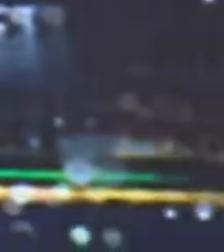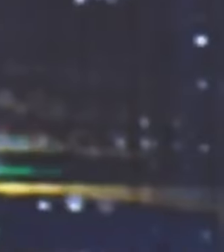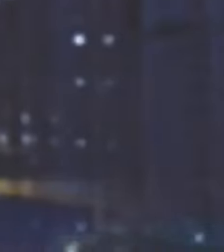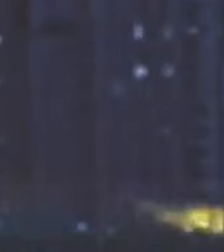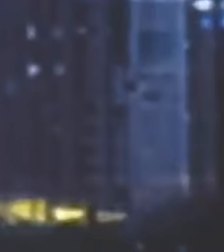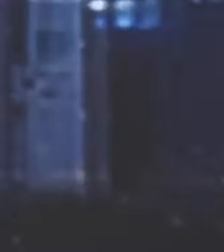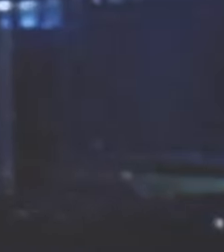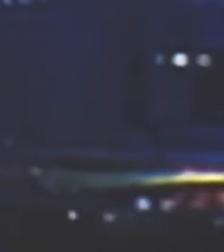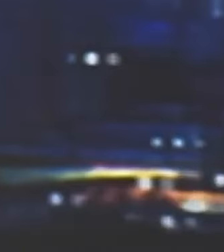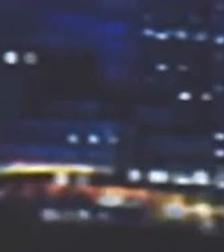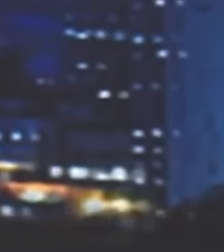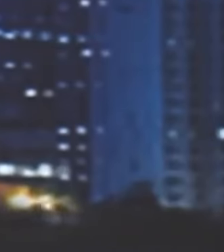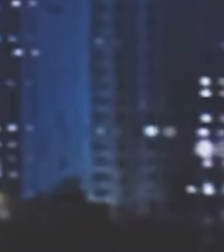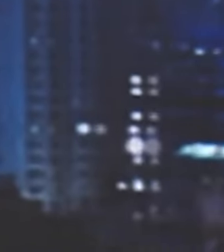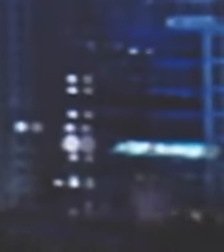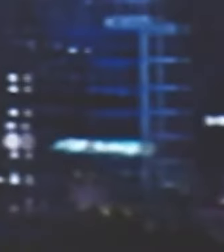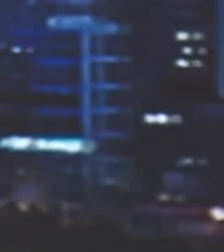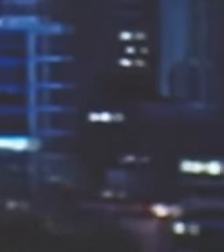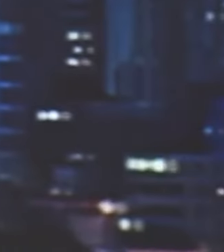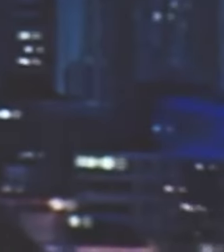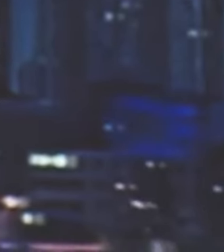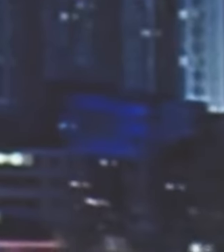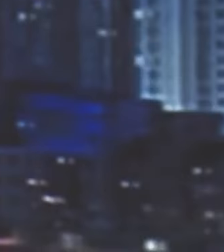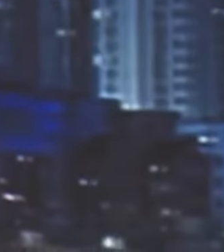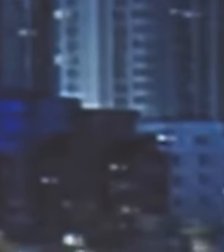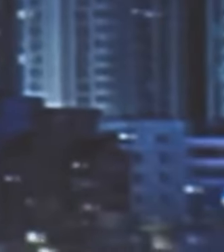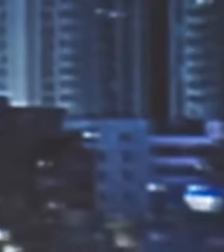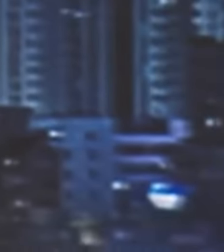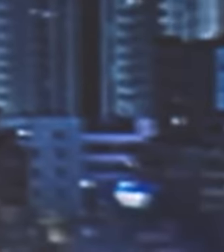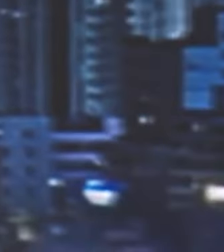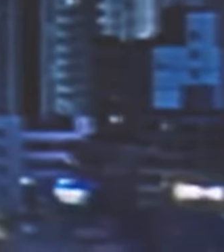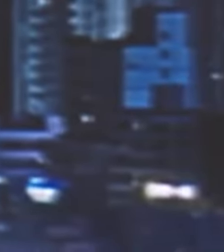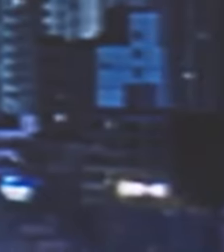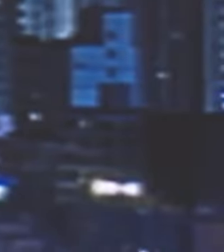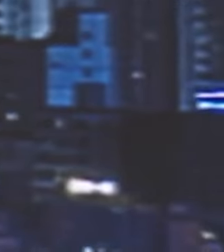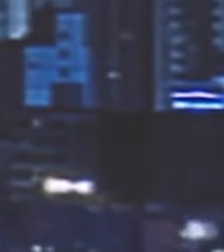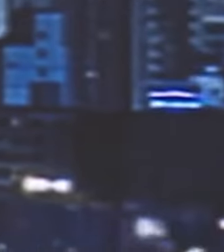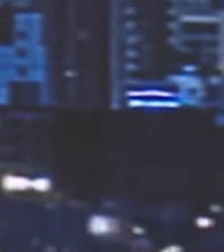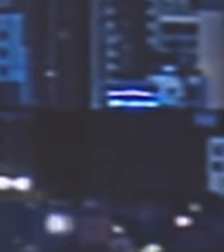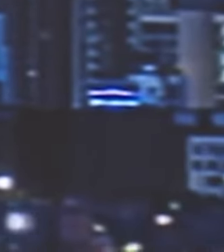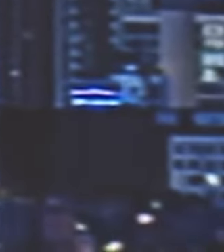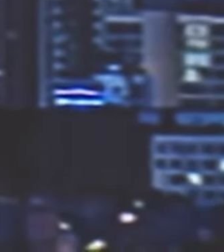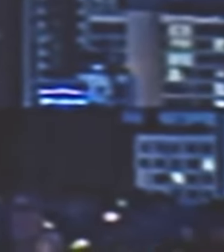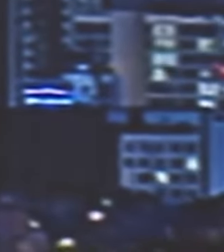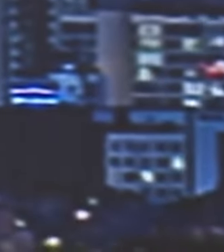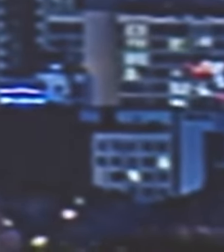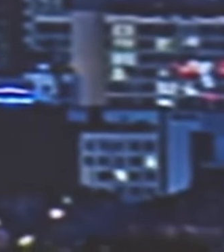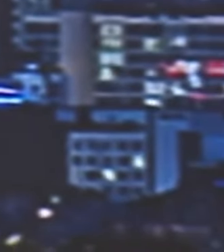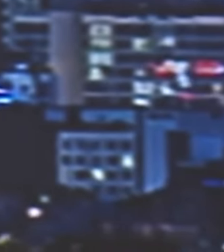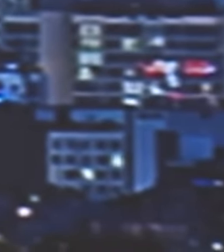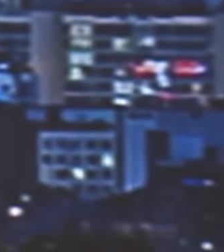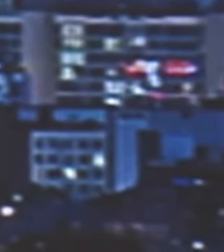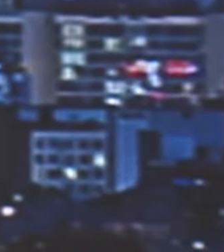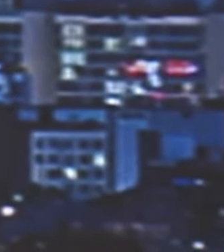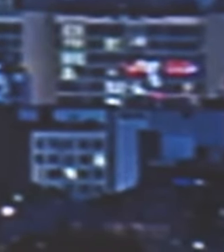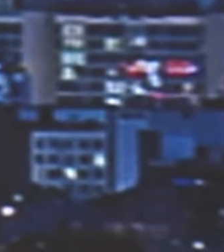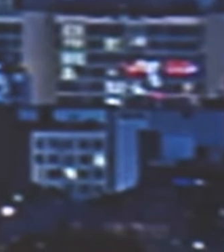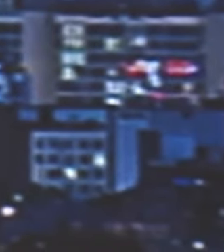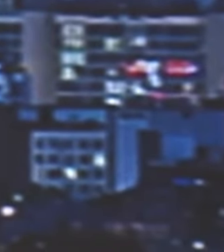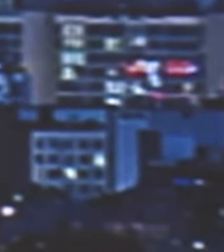김입니다 jtbc 뉴스를 시청해 주신 여러분 고맙습니다 저희는 저녁 6시 50분 뉴스룸에서 뵙겠습니다